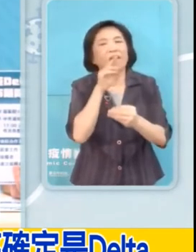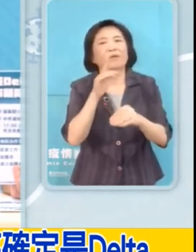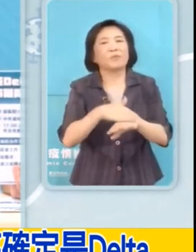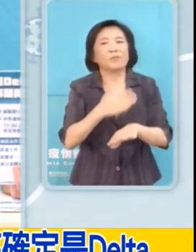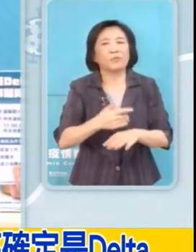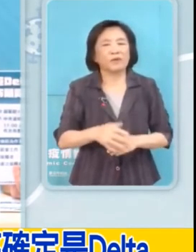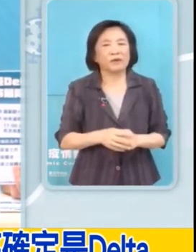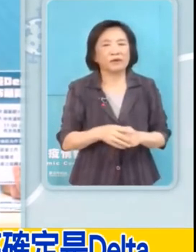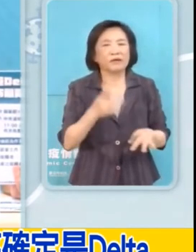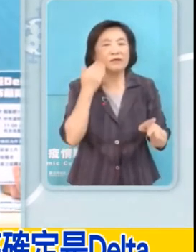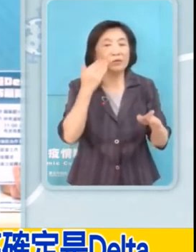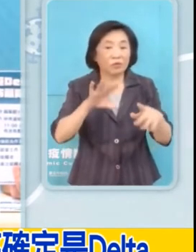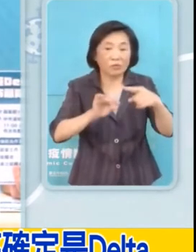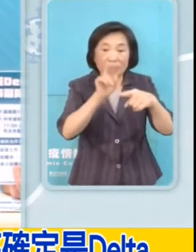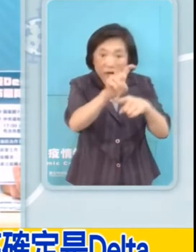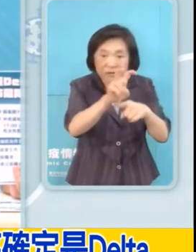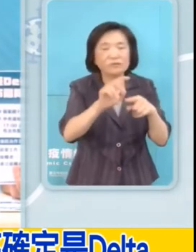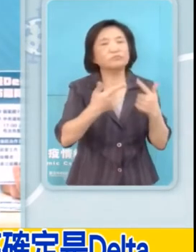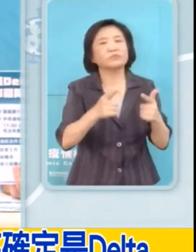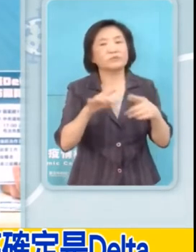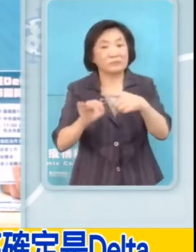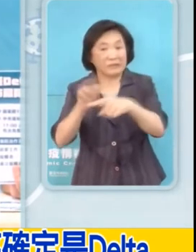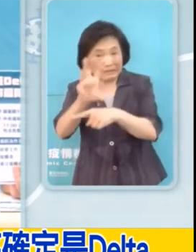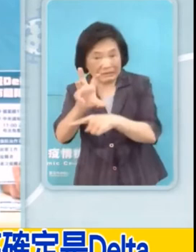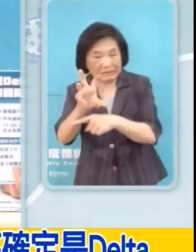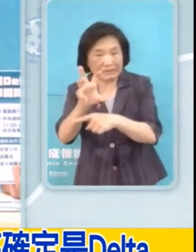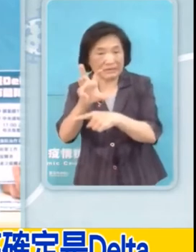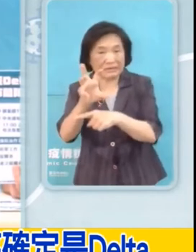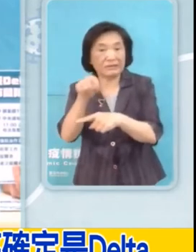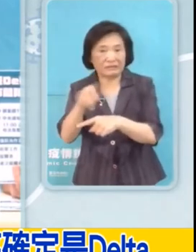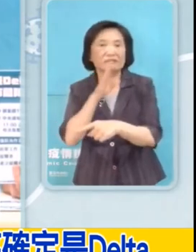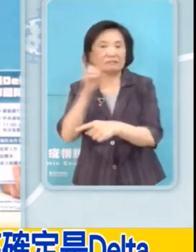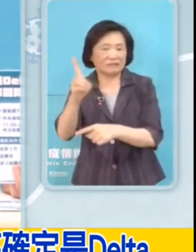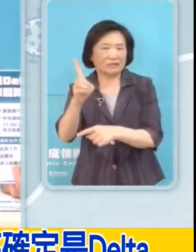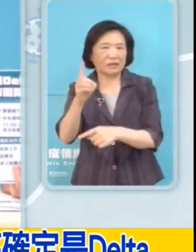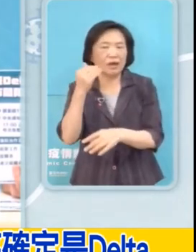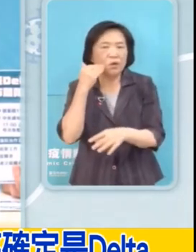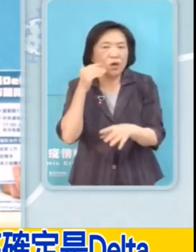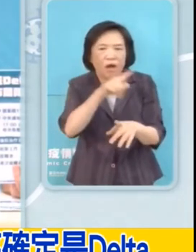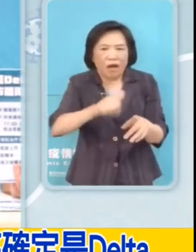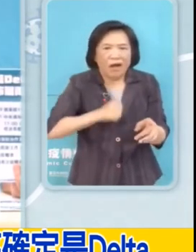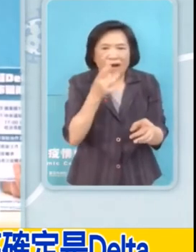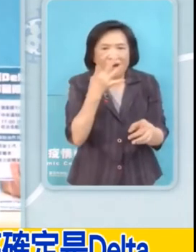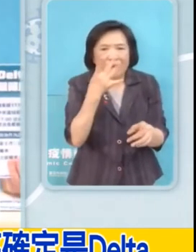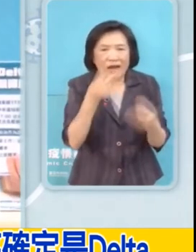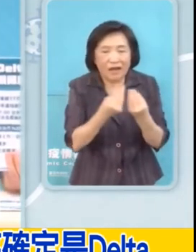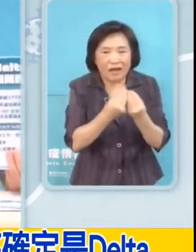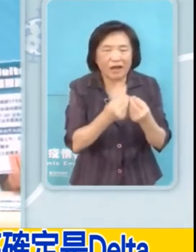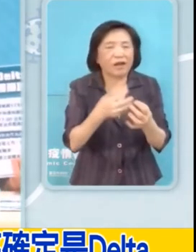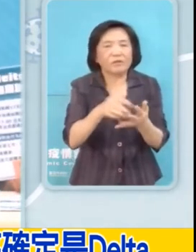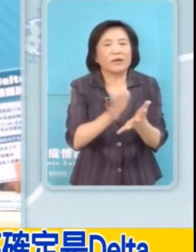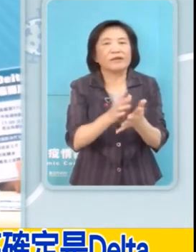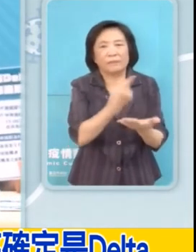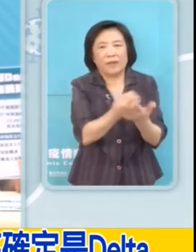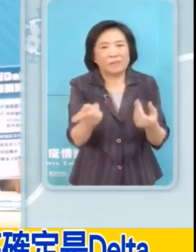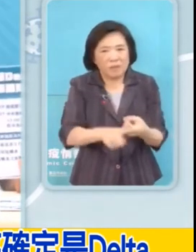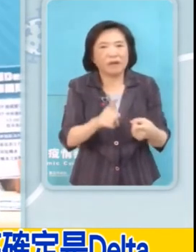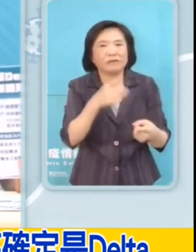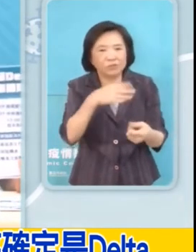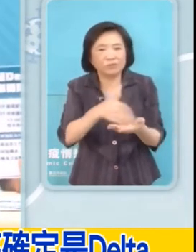还有20%的不是六的，但是如果一时间做不出来，我们知道全部当做六的处理，要不然的话，很怕说